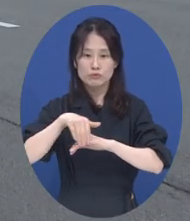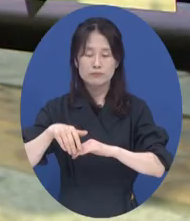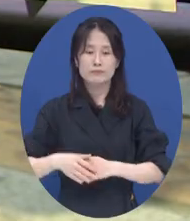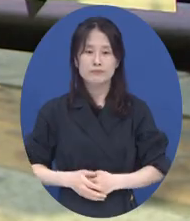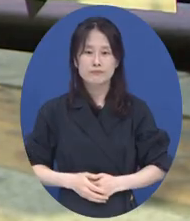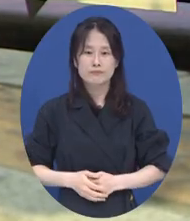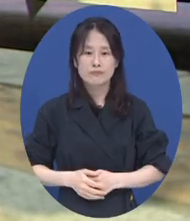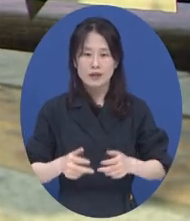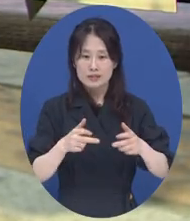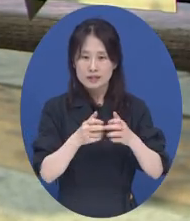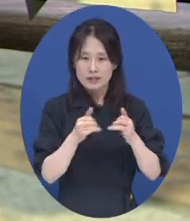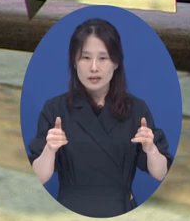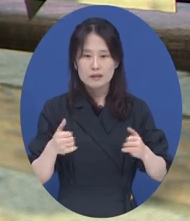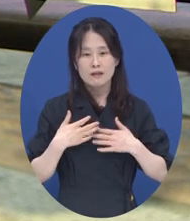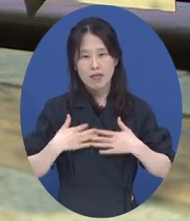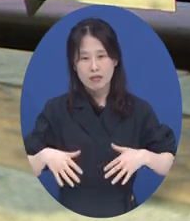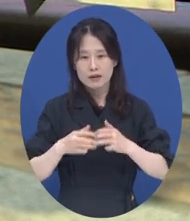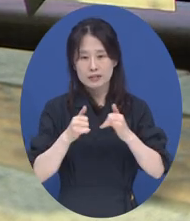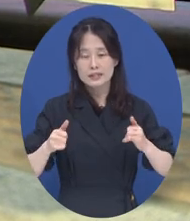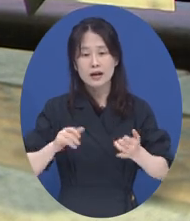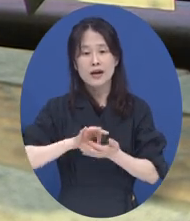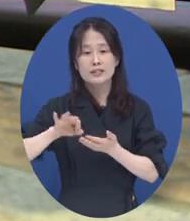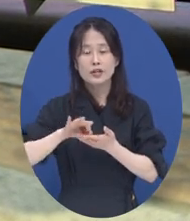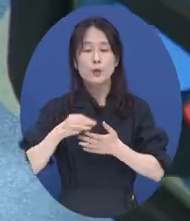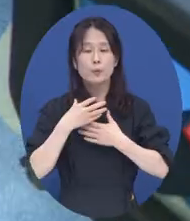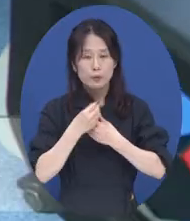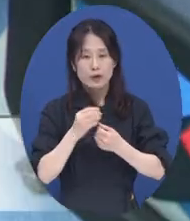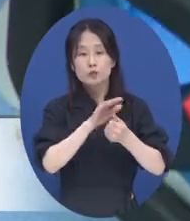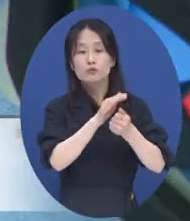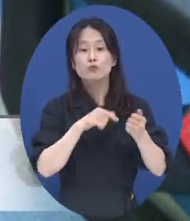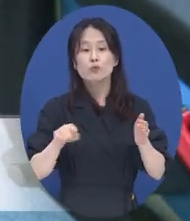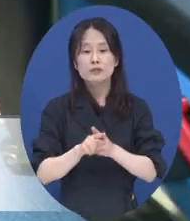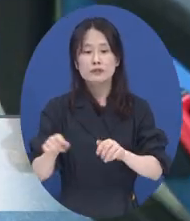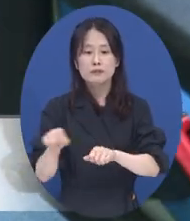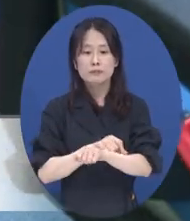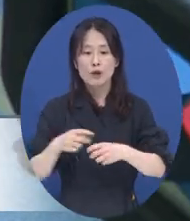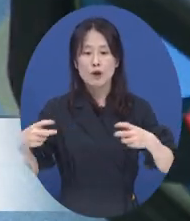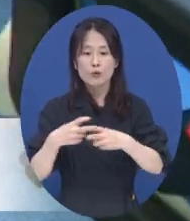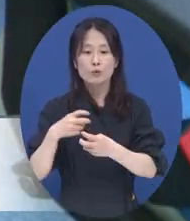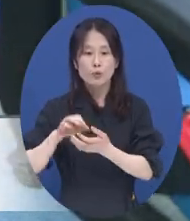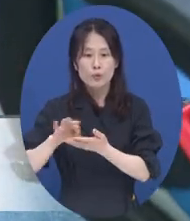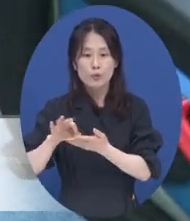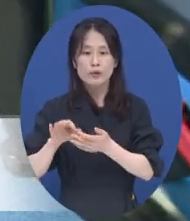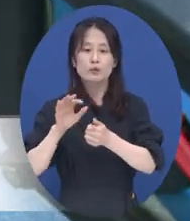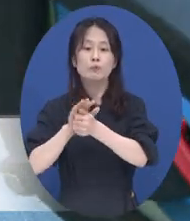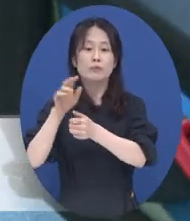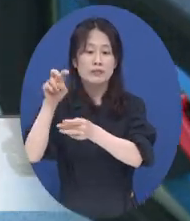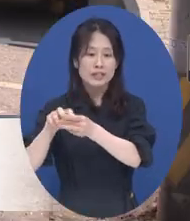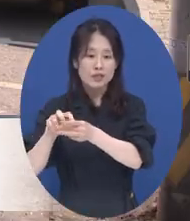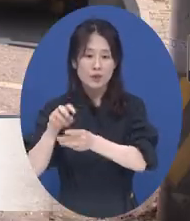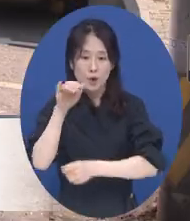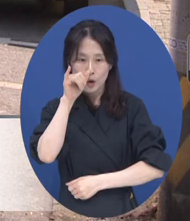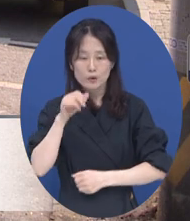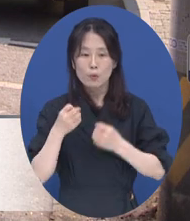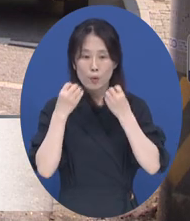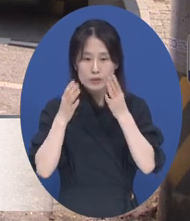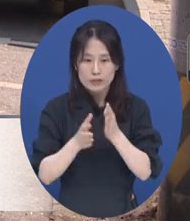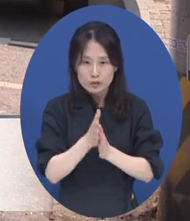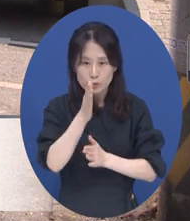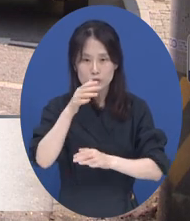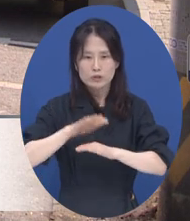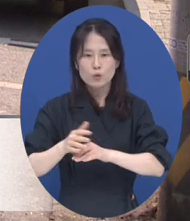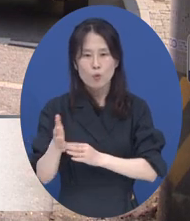예정입니다. 장애인 등 교통약자의 이동 편의를 돕는 특별교통수단 광역이동지원센터와